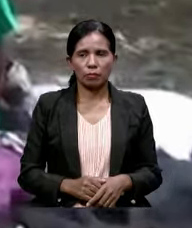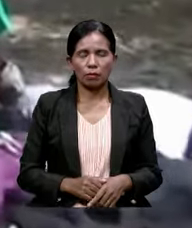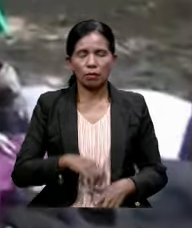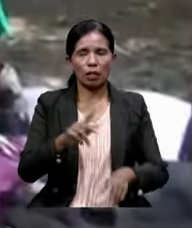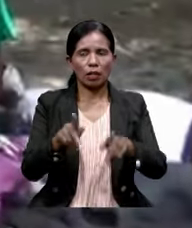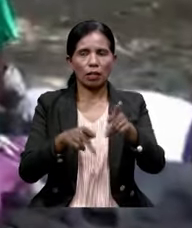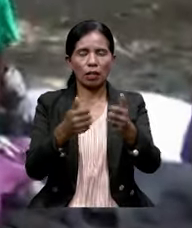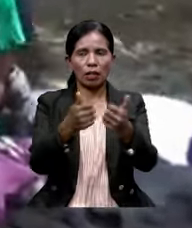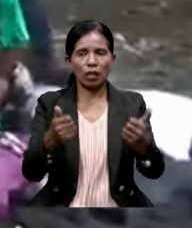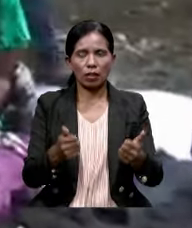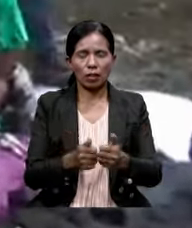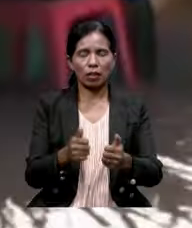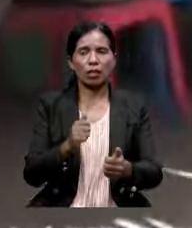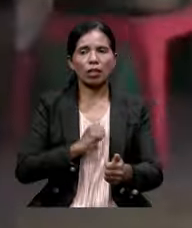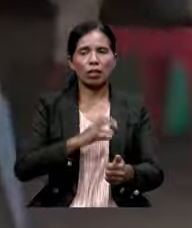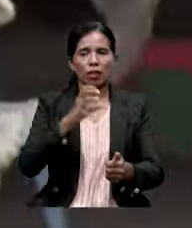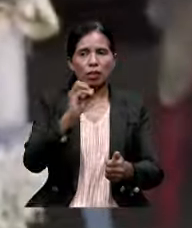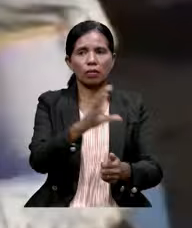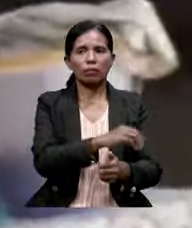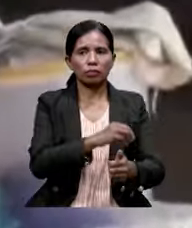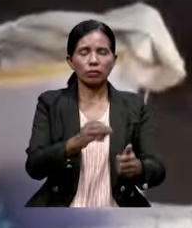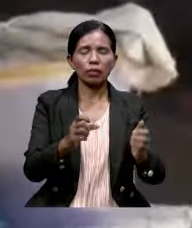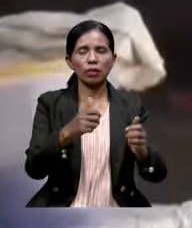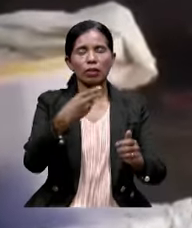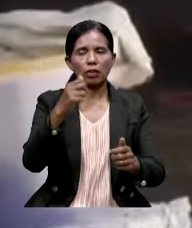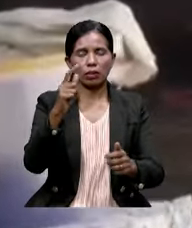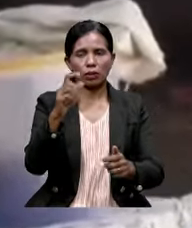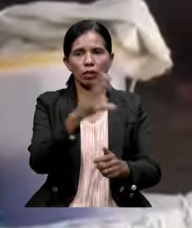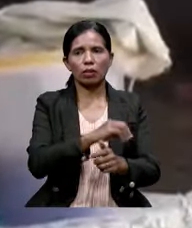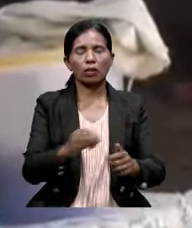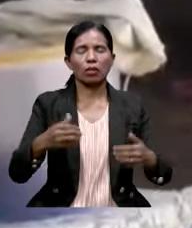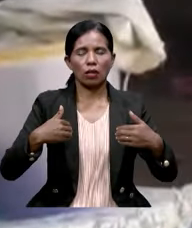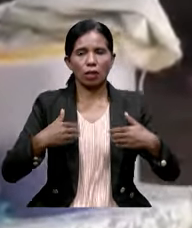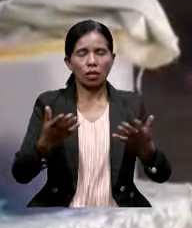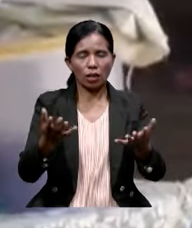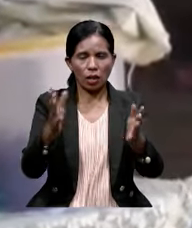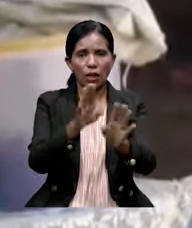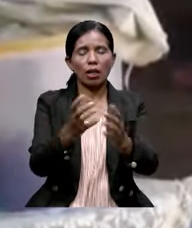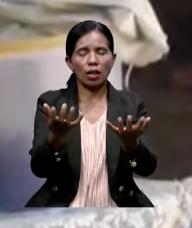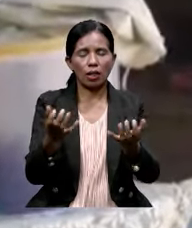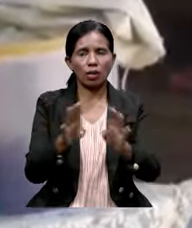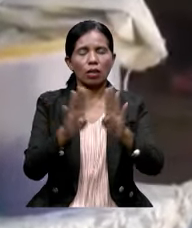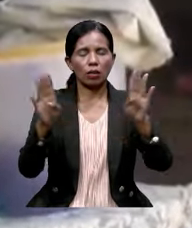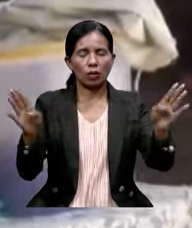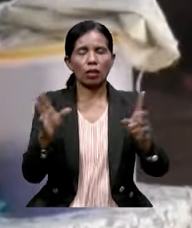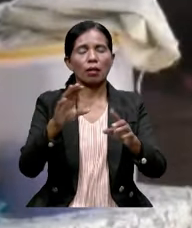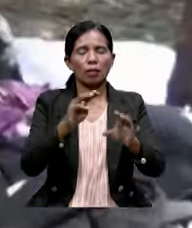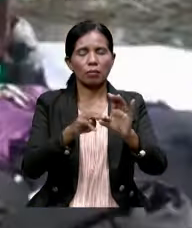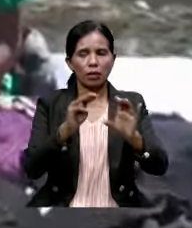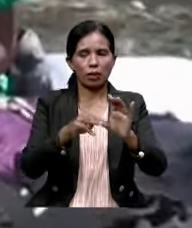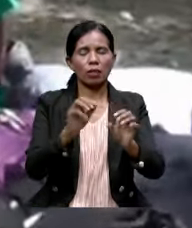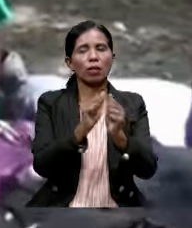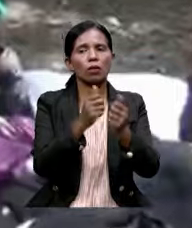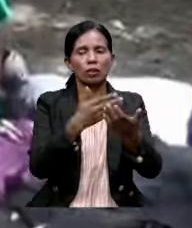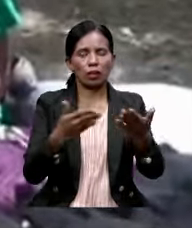Komunidade aldeia Ainarukik suku foho Ailiko hatu udu Ainaru ho inisiativa rasik loke merkadu tradisional ho material